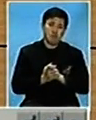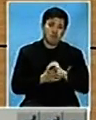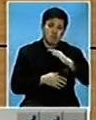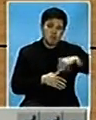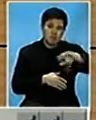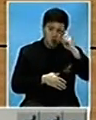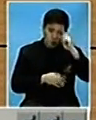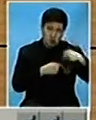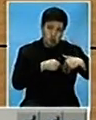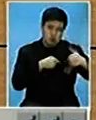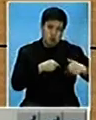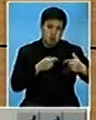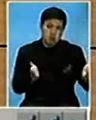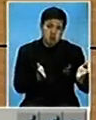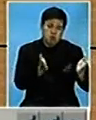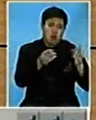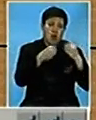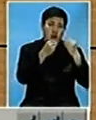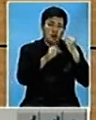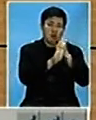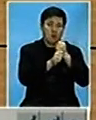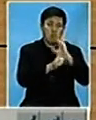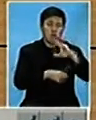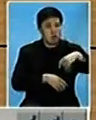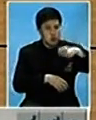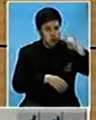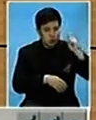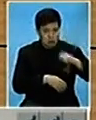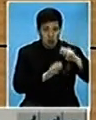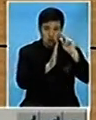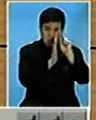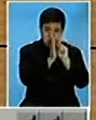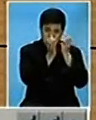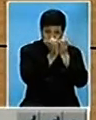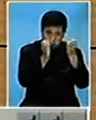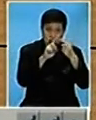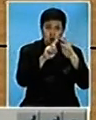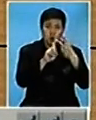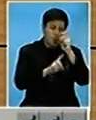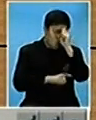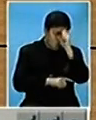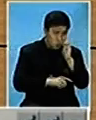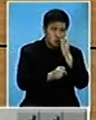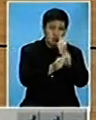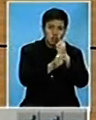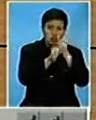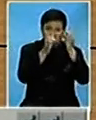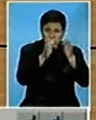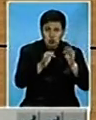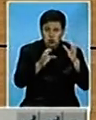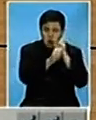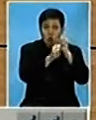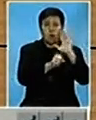ำลังใจการทำงานของตุลาการศาลรัฐธรรมนูญและต้องเคารพการตัดสินของศาลรัฐธรรมนู